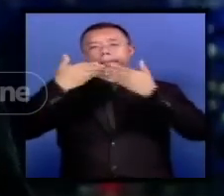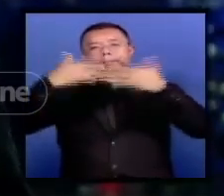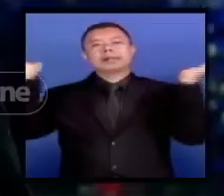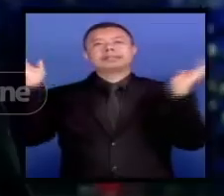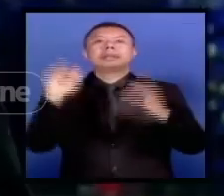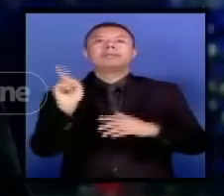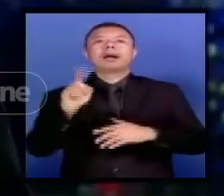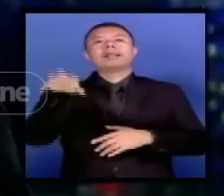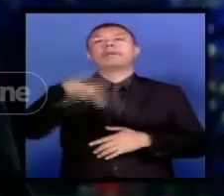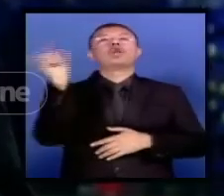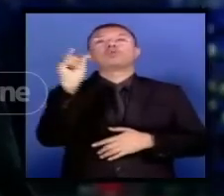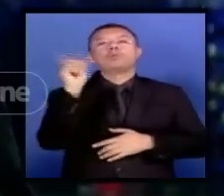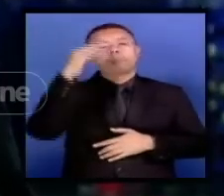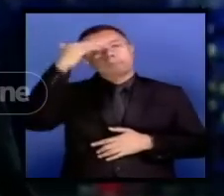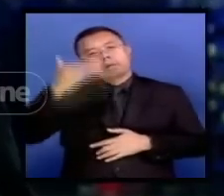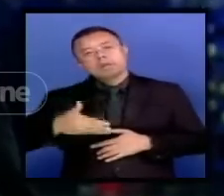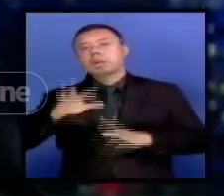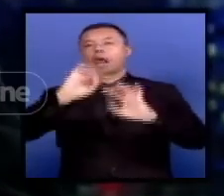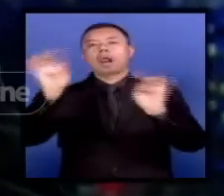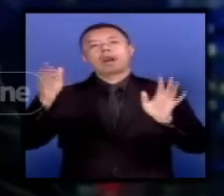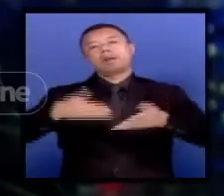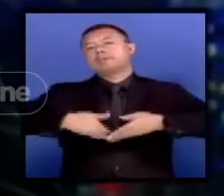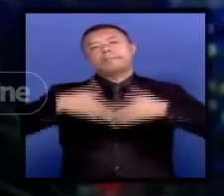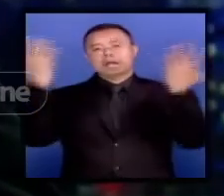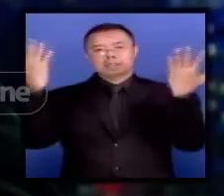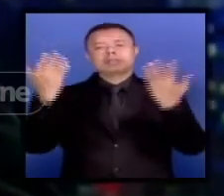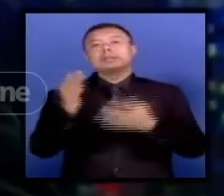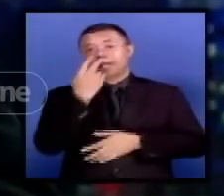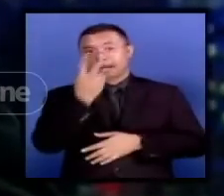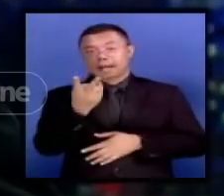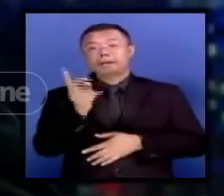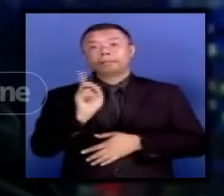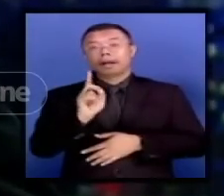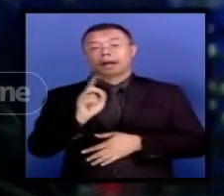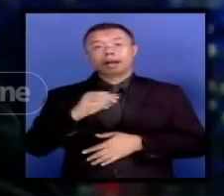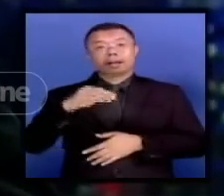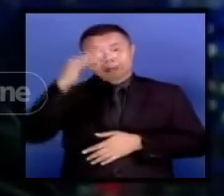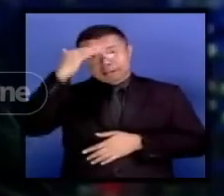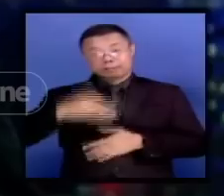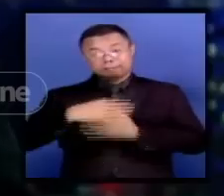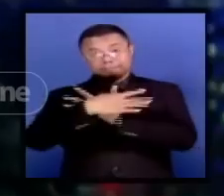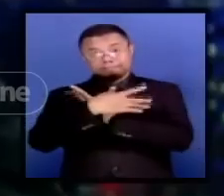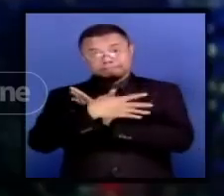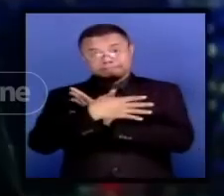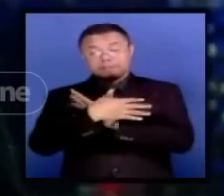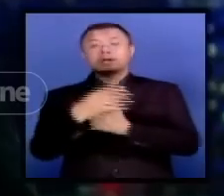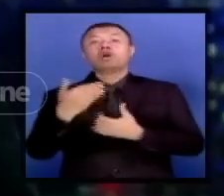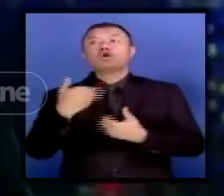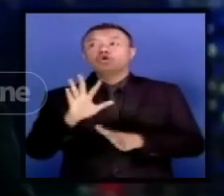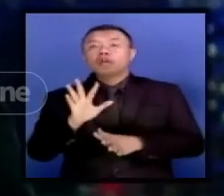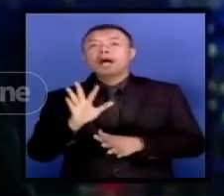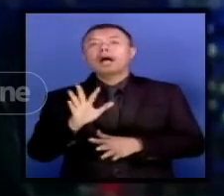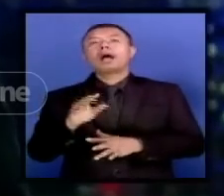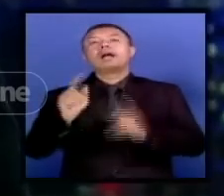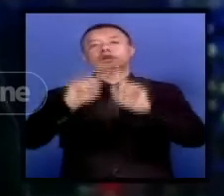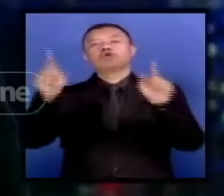termasuk di transportasi umum. Dan berikut pantauan rekan Adia Anwari di halte Transjakarta Matraman usai pemberlakuan